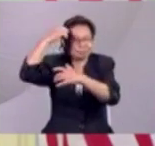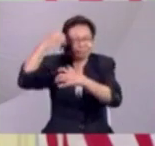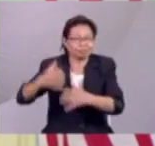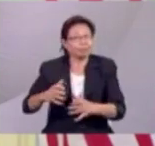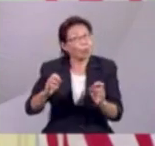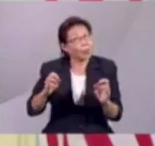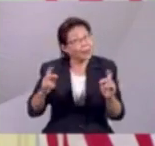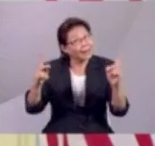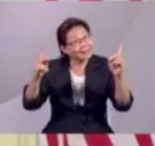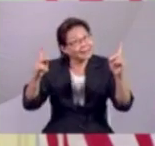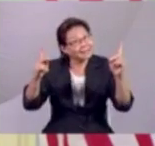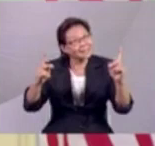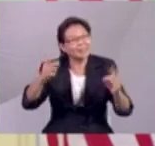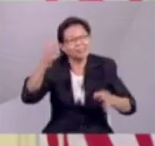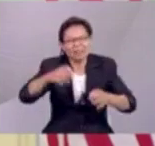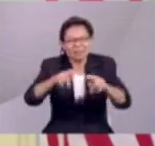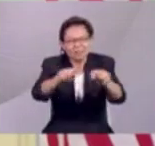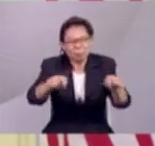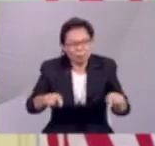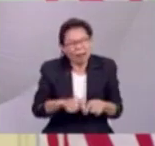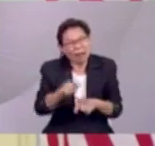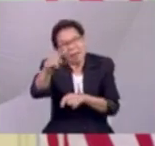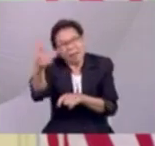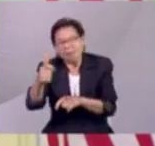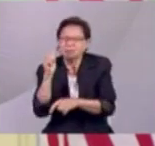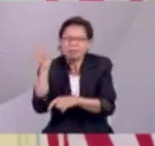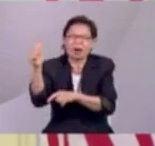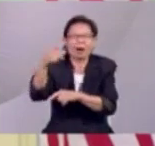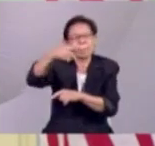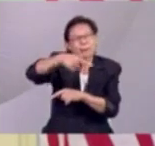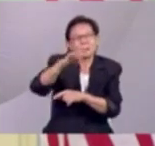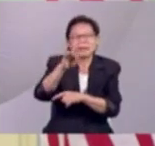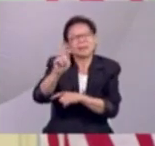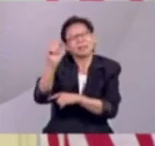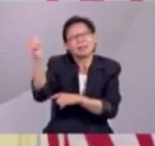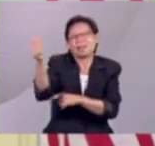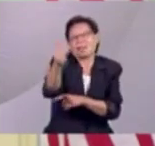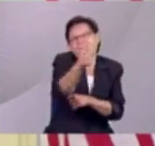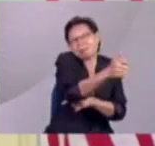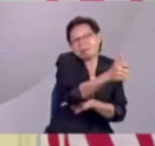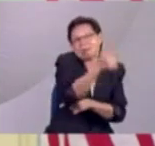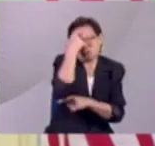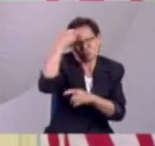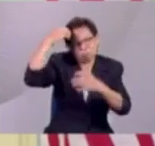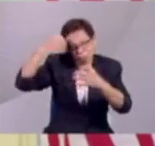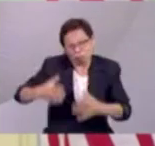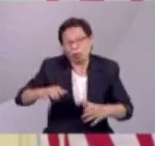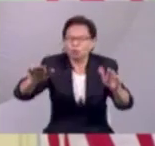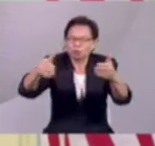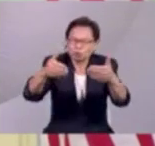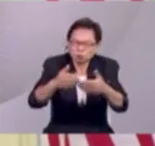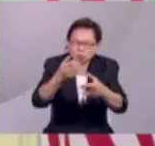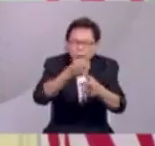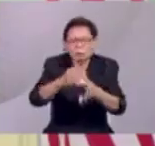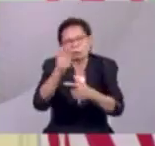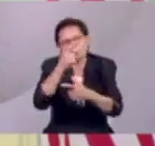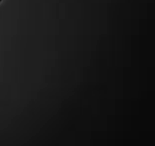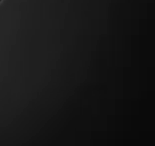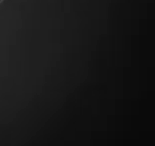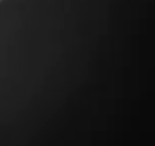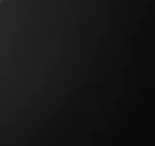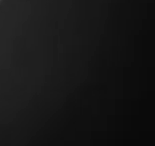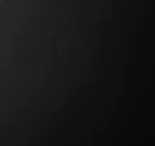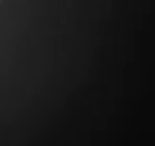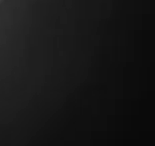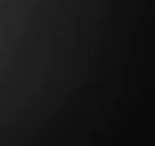Okey? Jadi kalau ada tempat lain pun, terserah kepada PBT masing-masing lah untuk membuat keputusan menutup atau tidak. Alright?